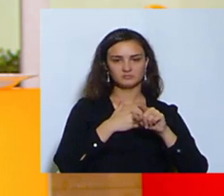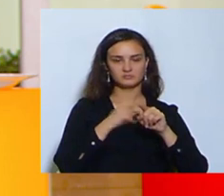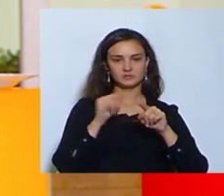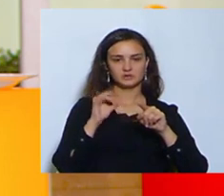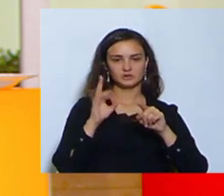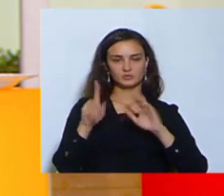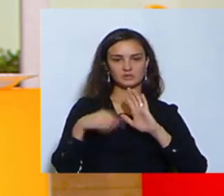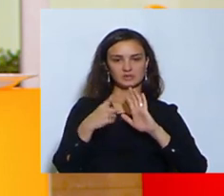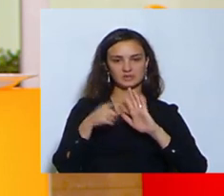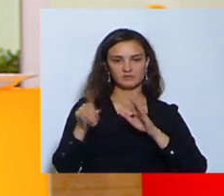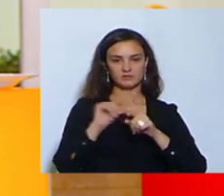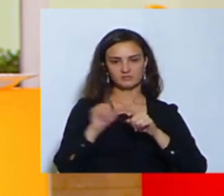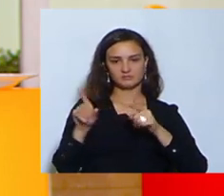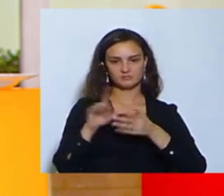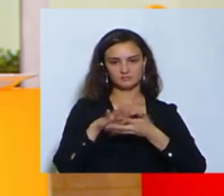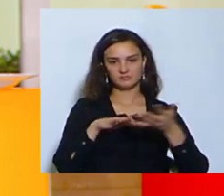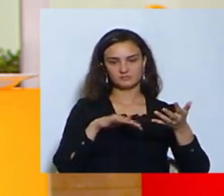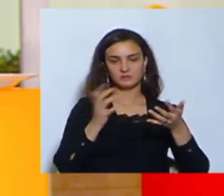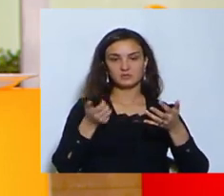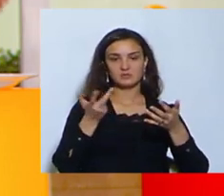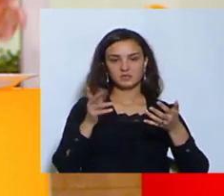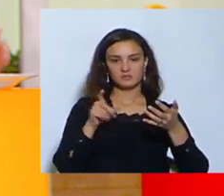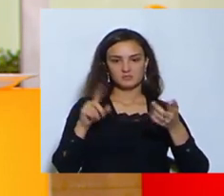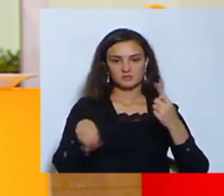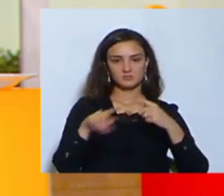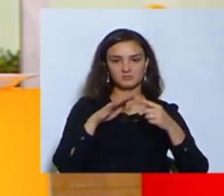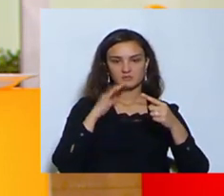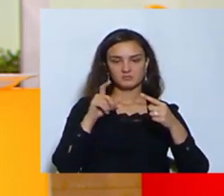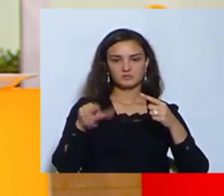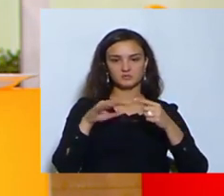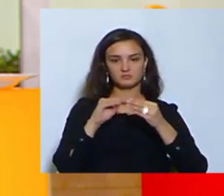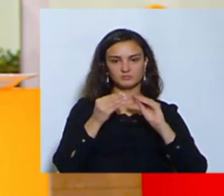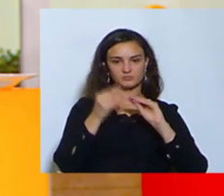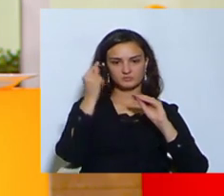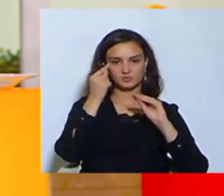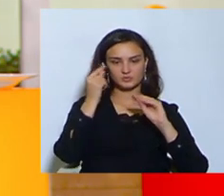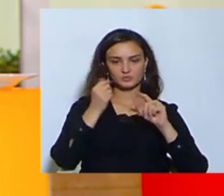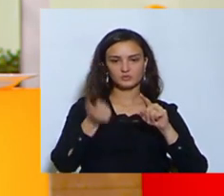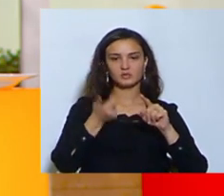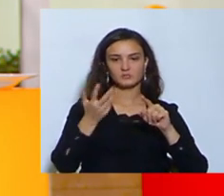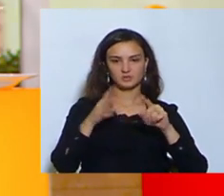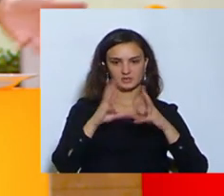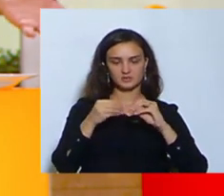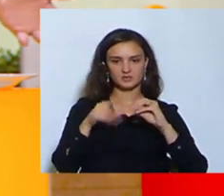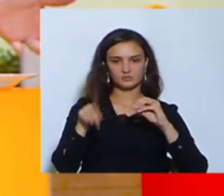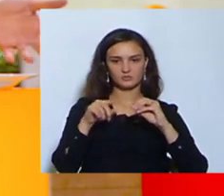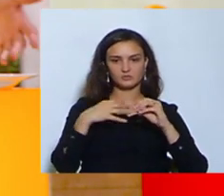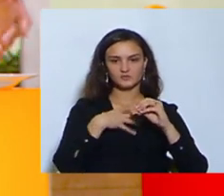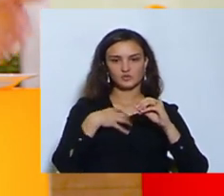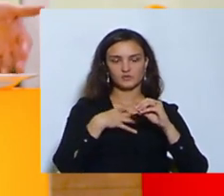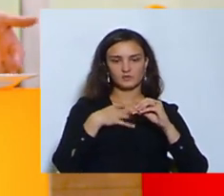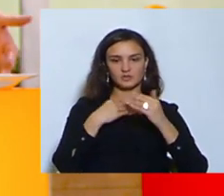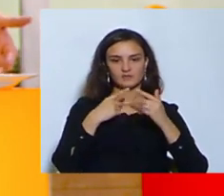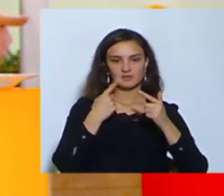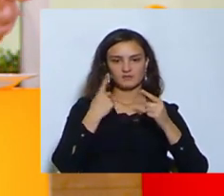თიკოს კითხვა განვავრცო. რამდენად ბევრ ადამიანს აქვს საქართველოში ფსიქიკური პრობლემა? რამდენად